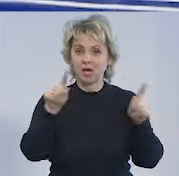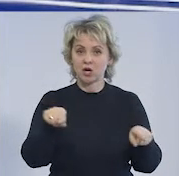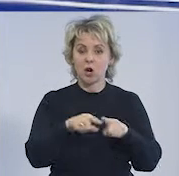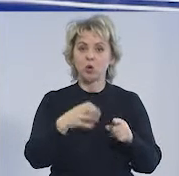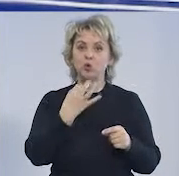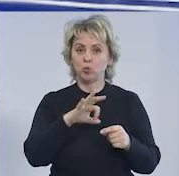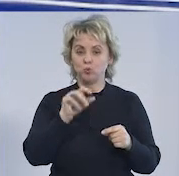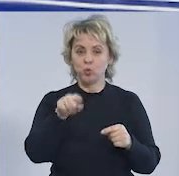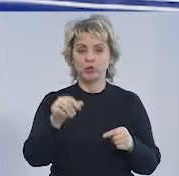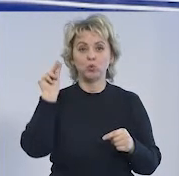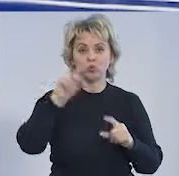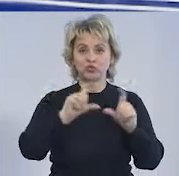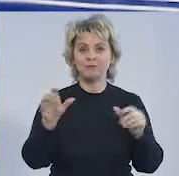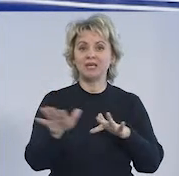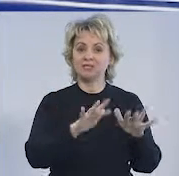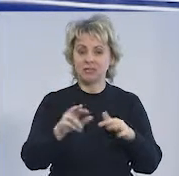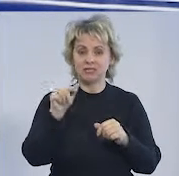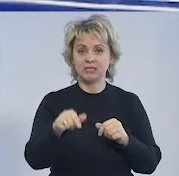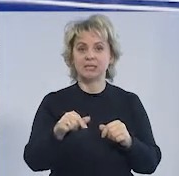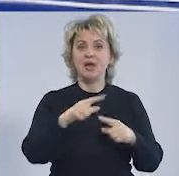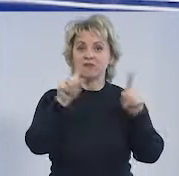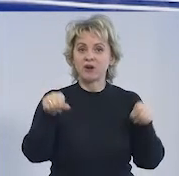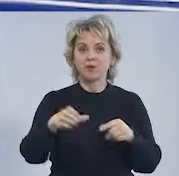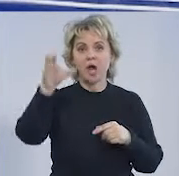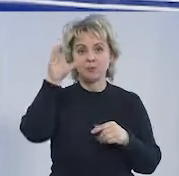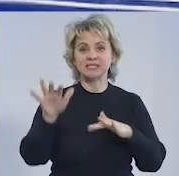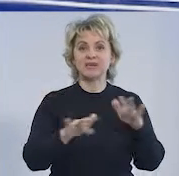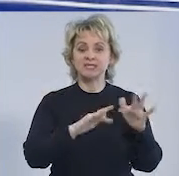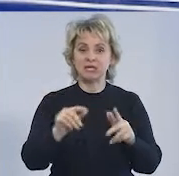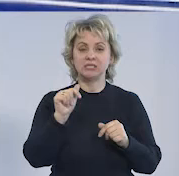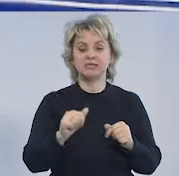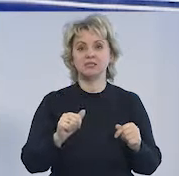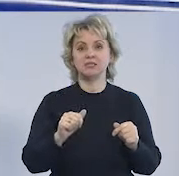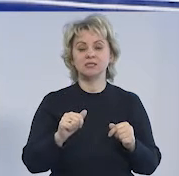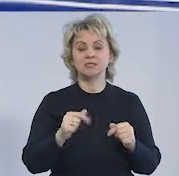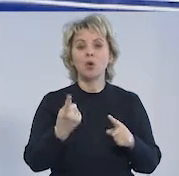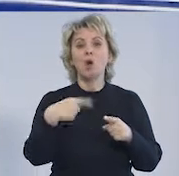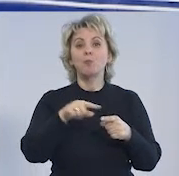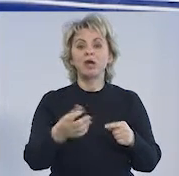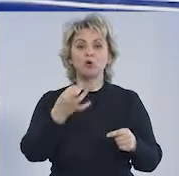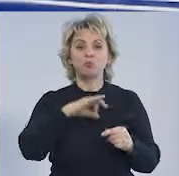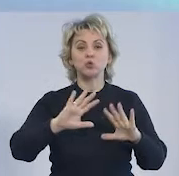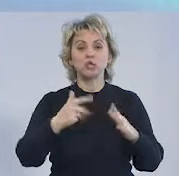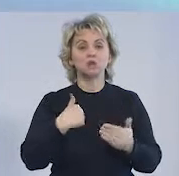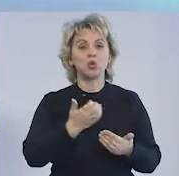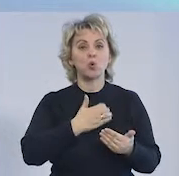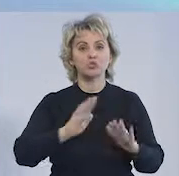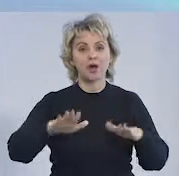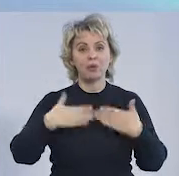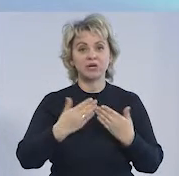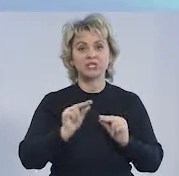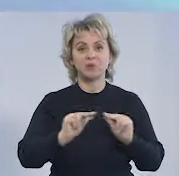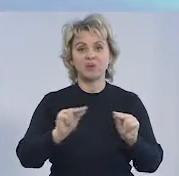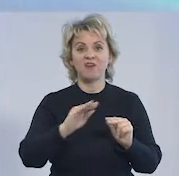рамках любой учебной деятельности, в рамках образовательной деятельности. Поэтому, пользуясь случаем, мне хочется обратиться